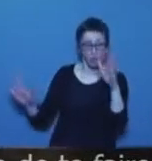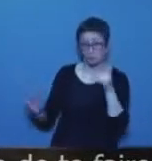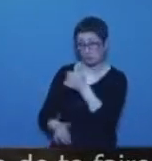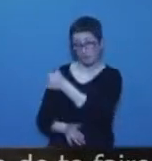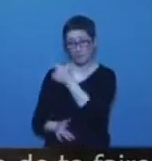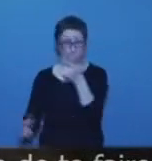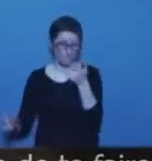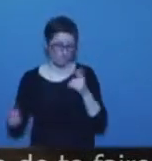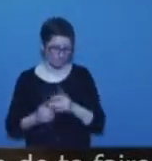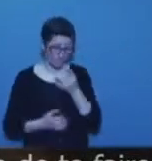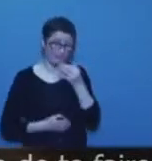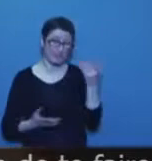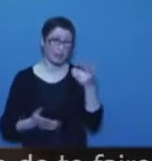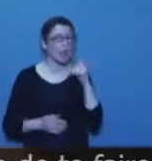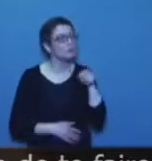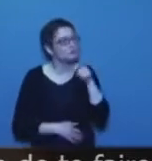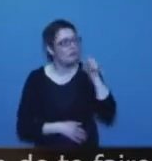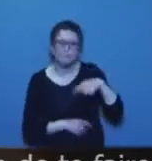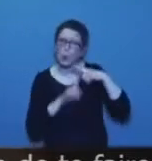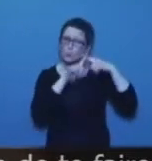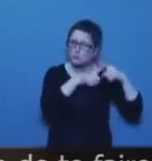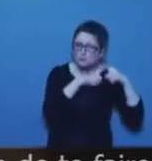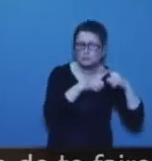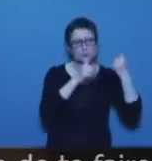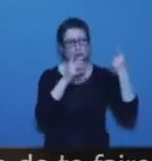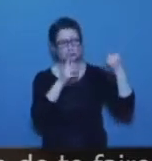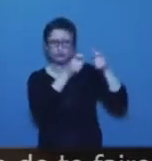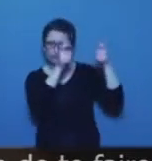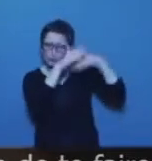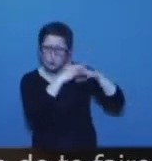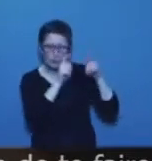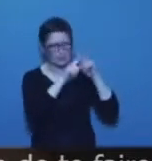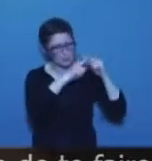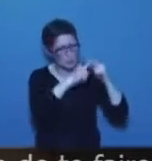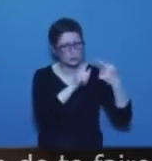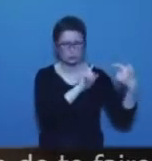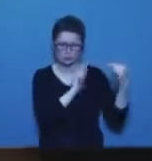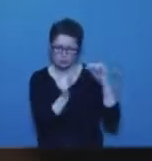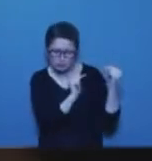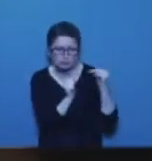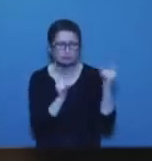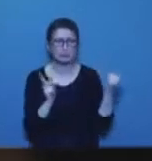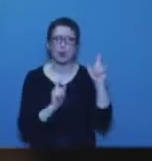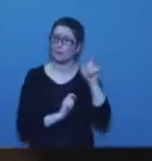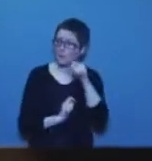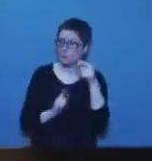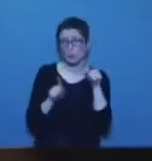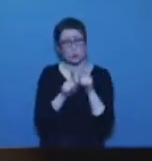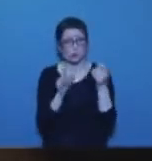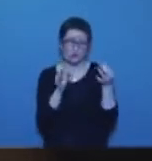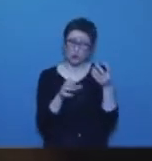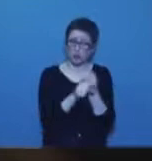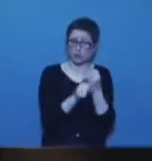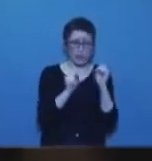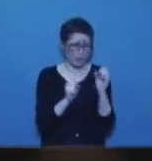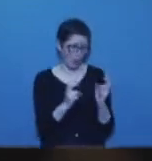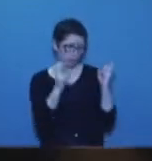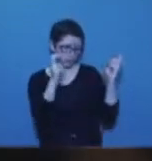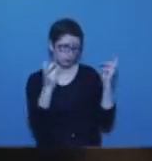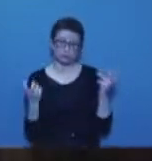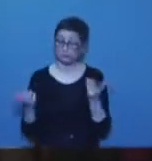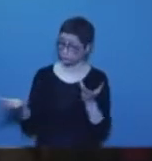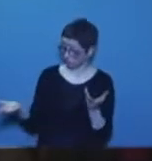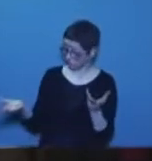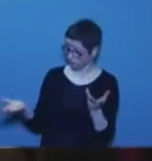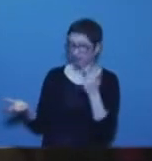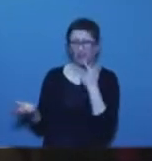il faut pouvoir négocier. Ah, toujours négocier. Négocier, et bien sûr, on pourrait augmenter le temps de travail. Alors déjà, je vais vous dire une chose. Moi, ça